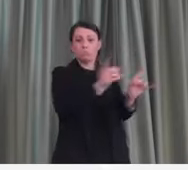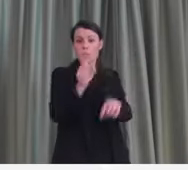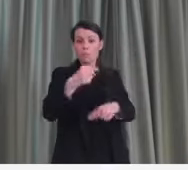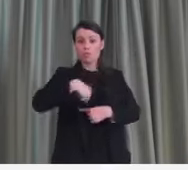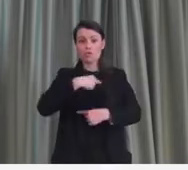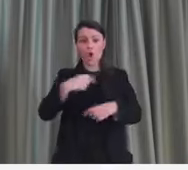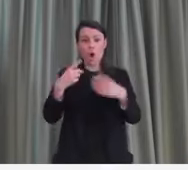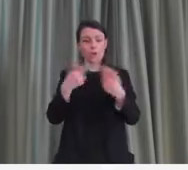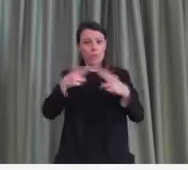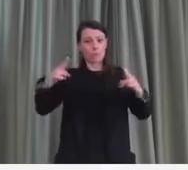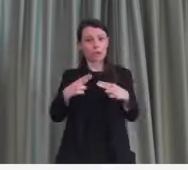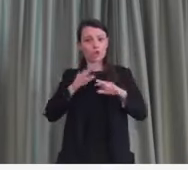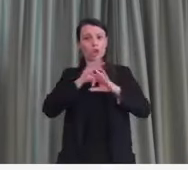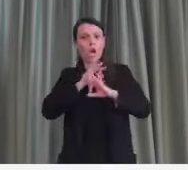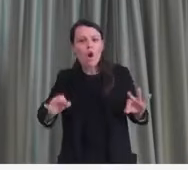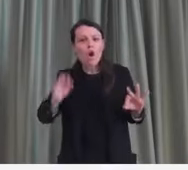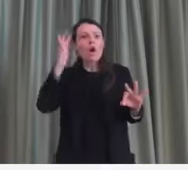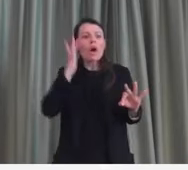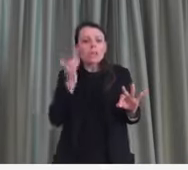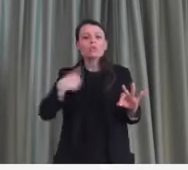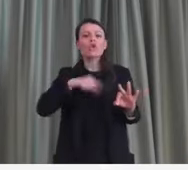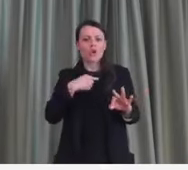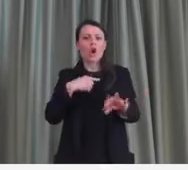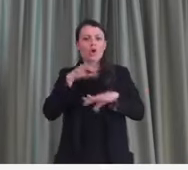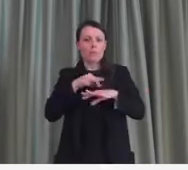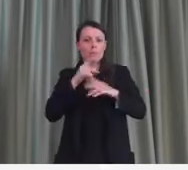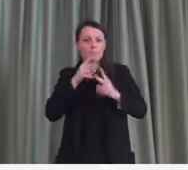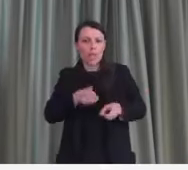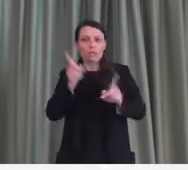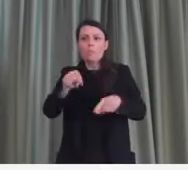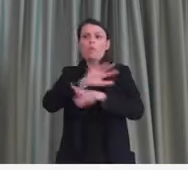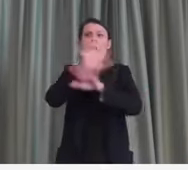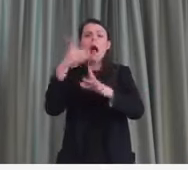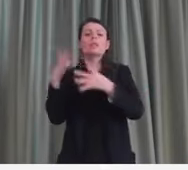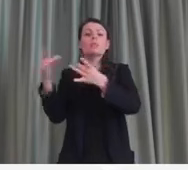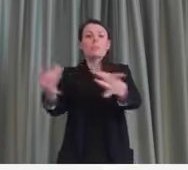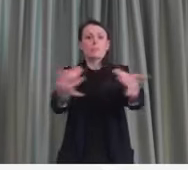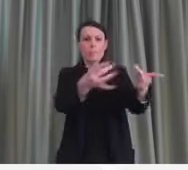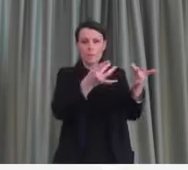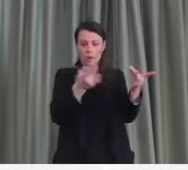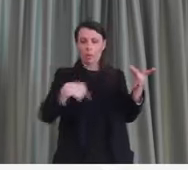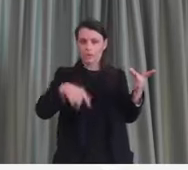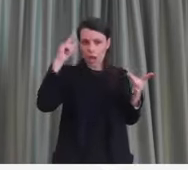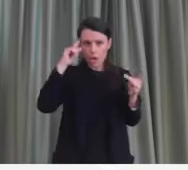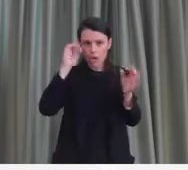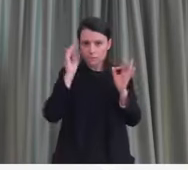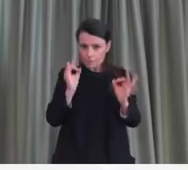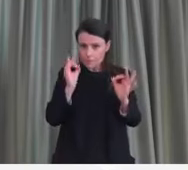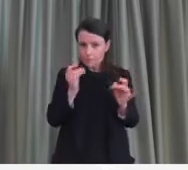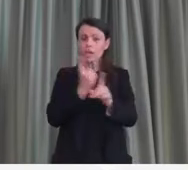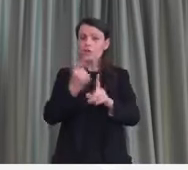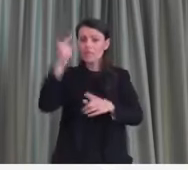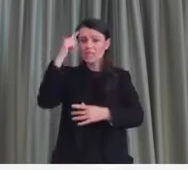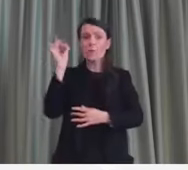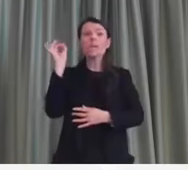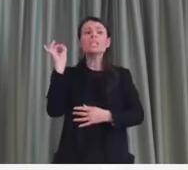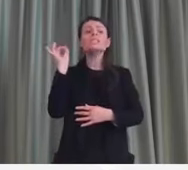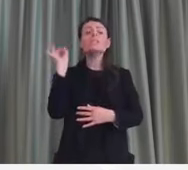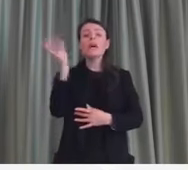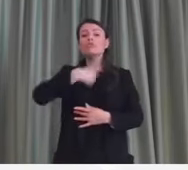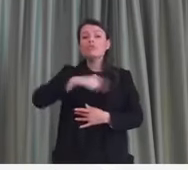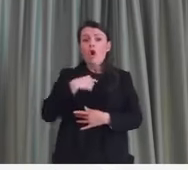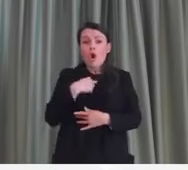rischiamo quindi di ammalarci ancora di più quindi sappiate che quando noi daremo il ai test sierologici in questa fase in